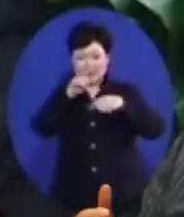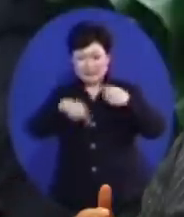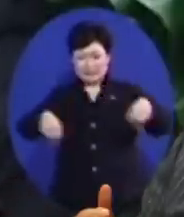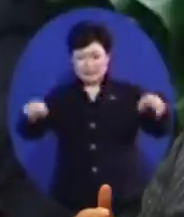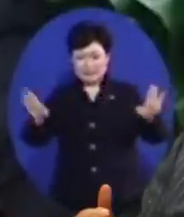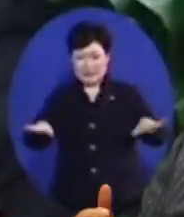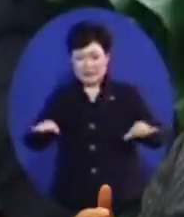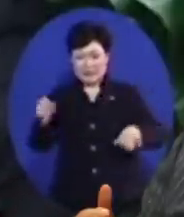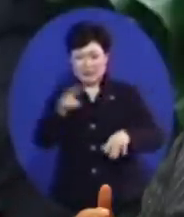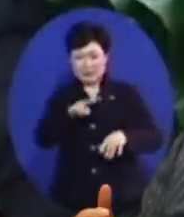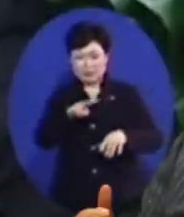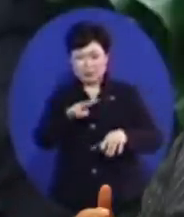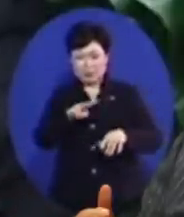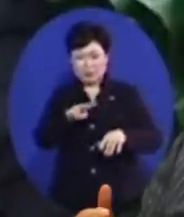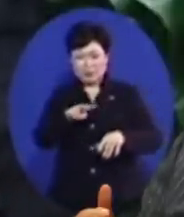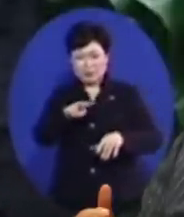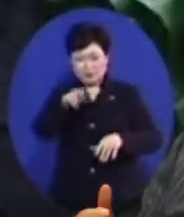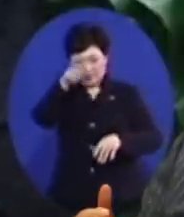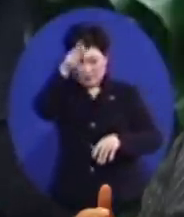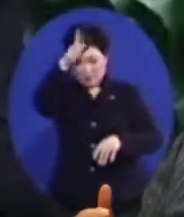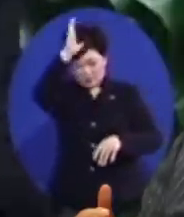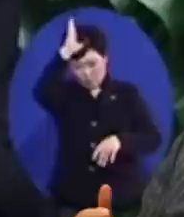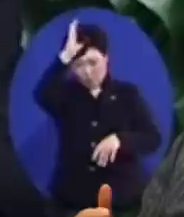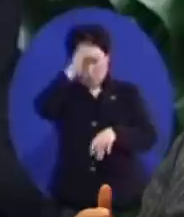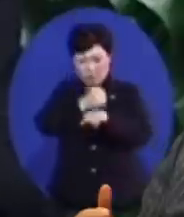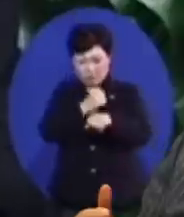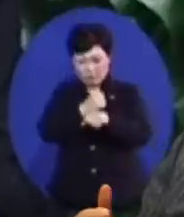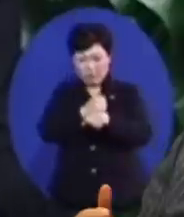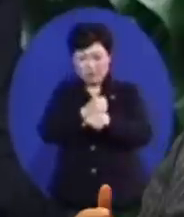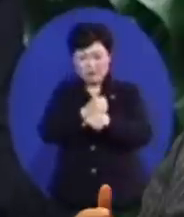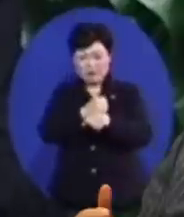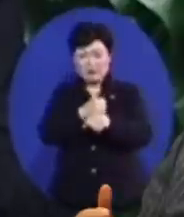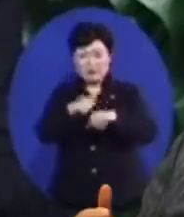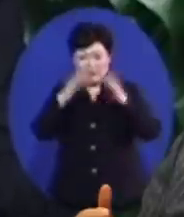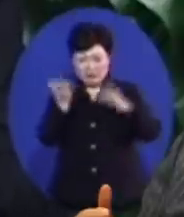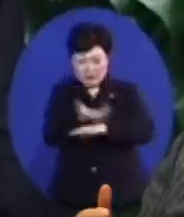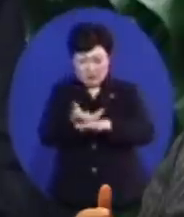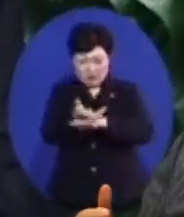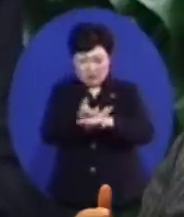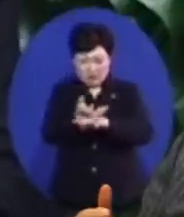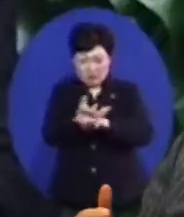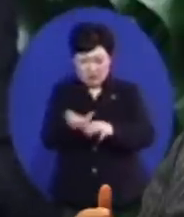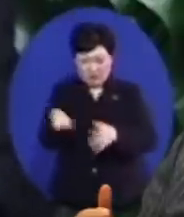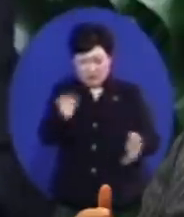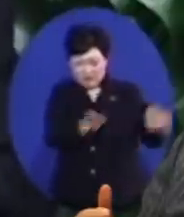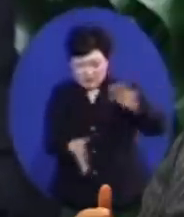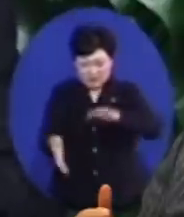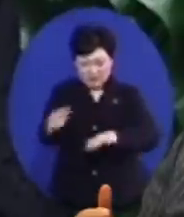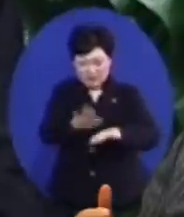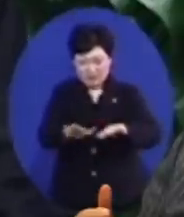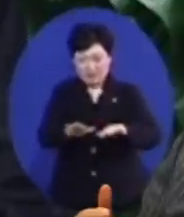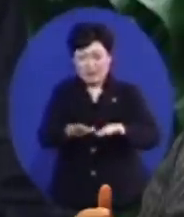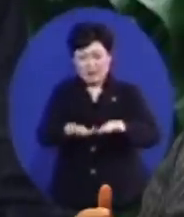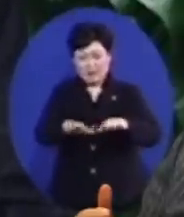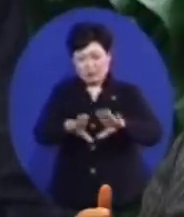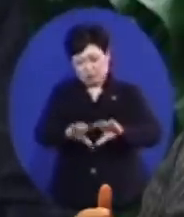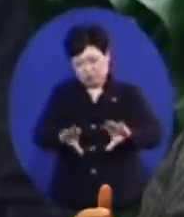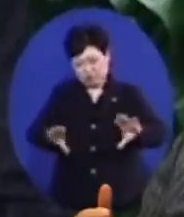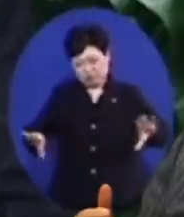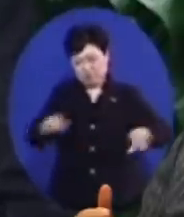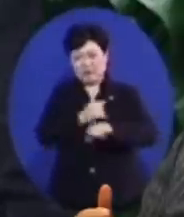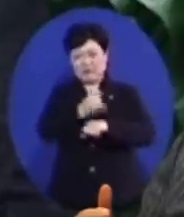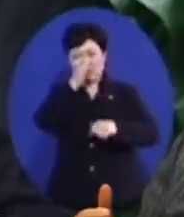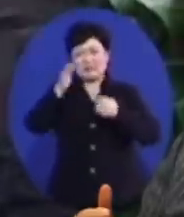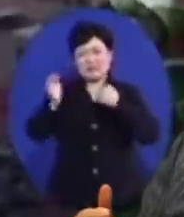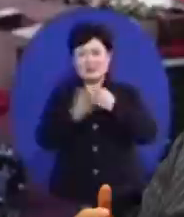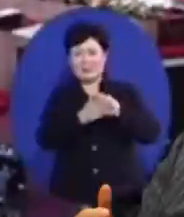새나 꿍이나 닭이나 잡고 와서 그 털을 전부 뜯어가지고서 위에 푹신푹신하고 하니까